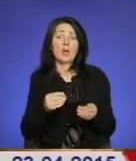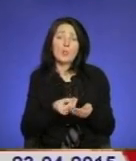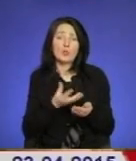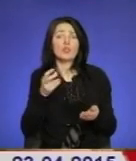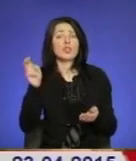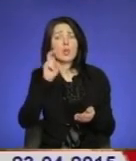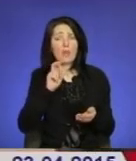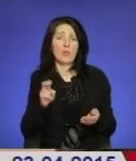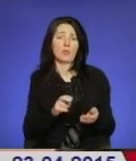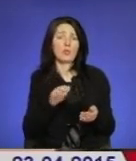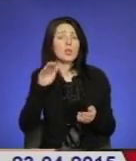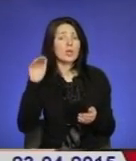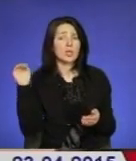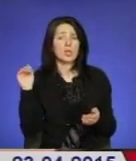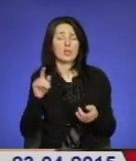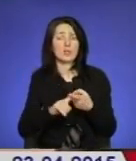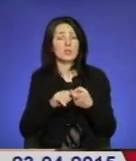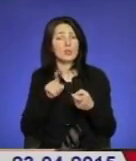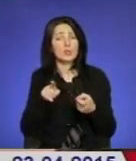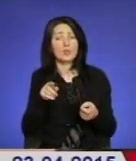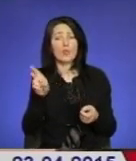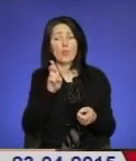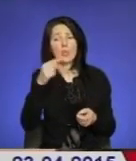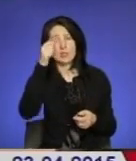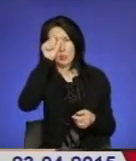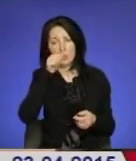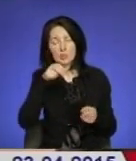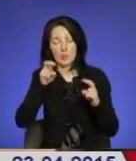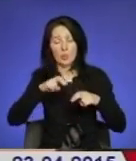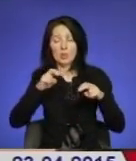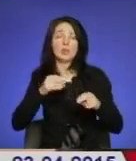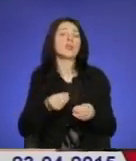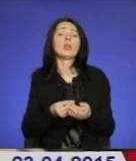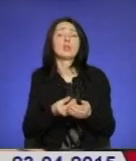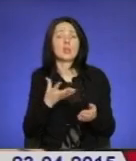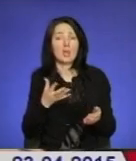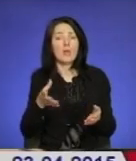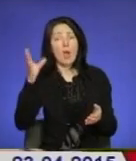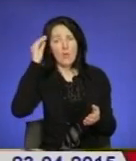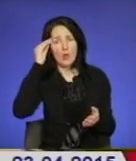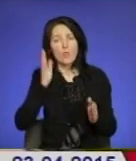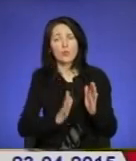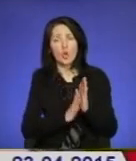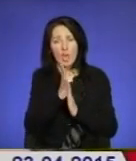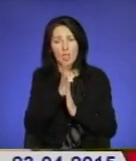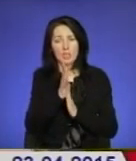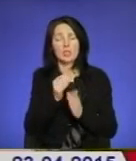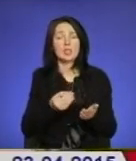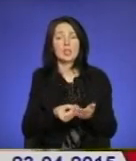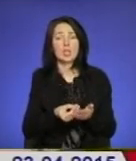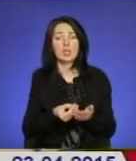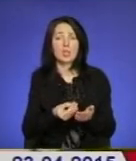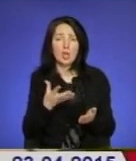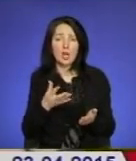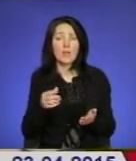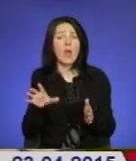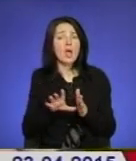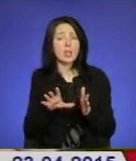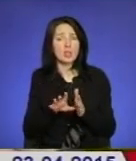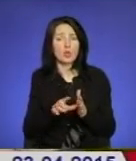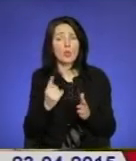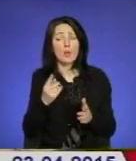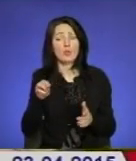кредитів. В зв'язку з тим, що в березні місяці переглянутий тариф і враховано саме ріст тарифу на електроенергію, з